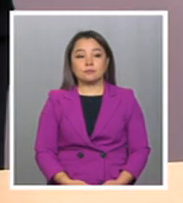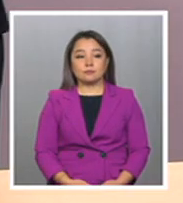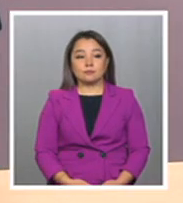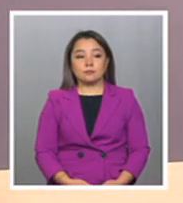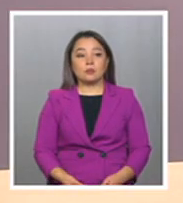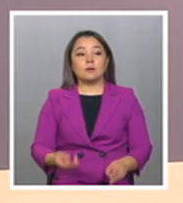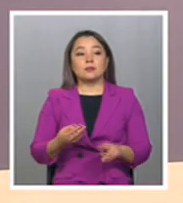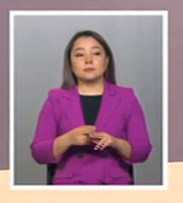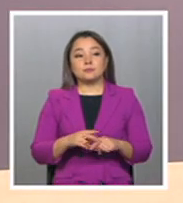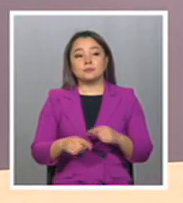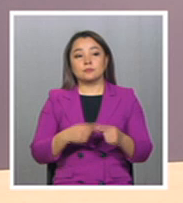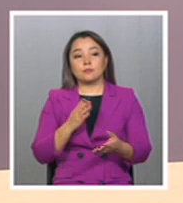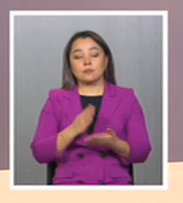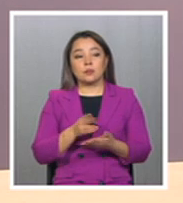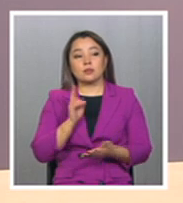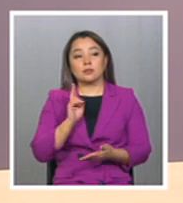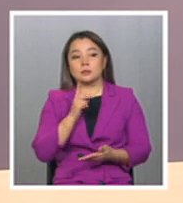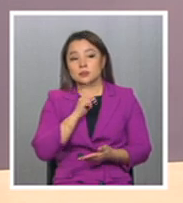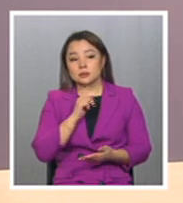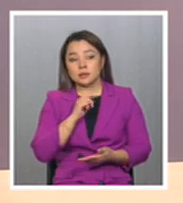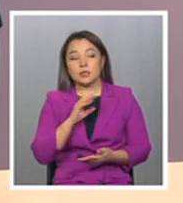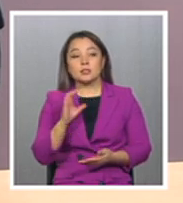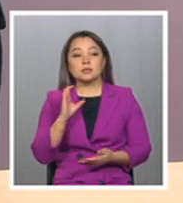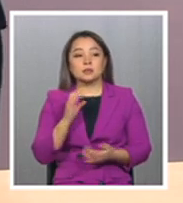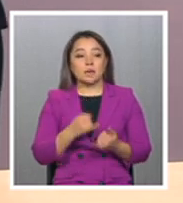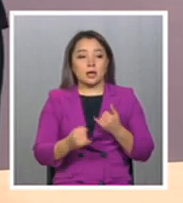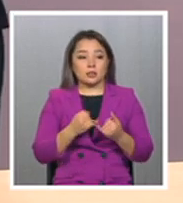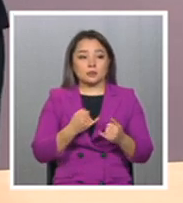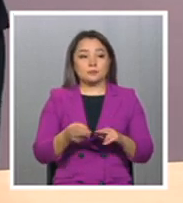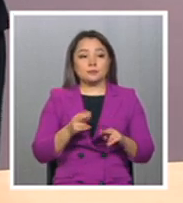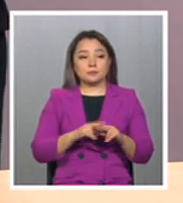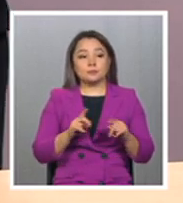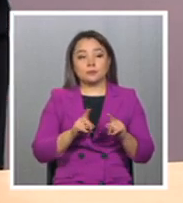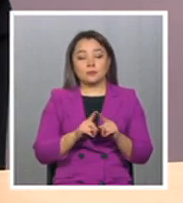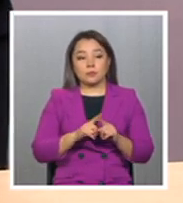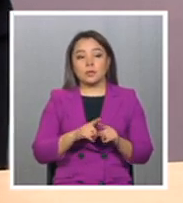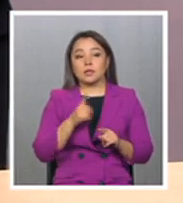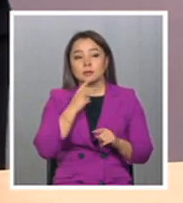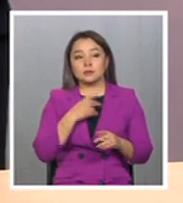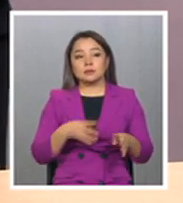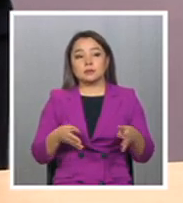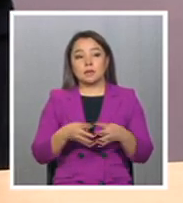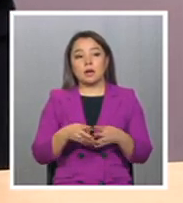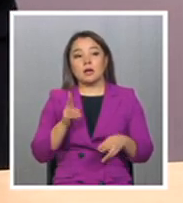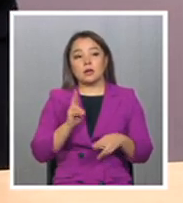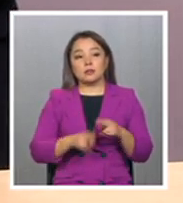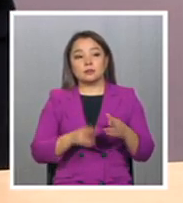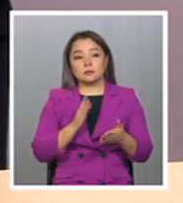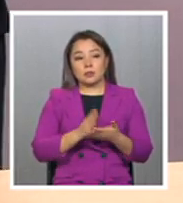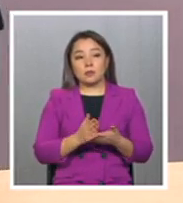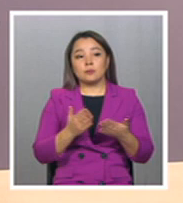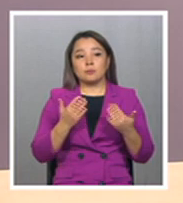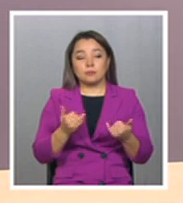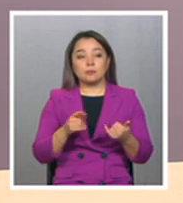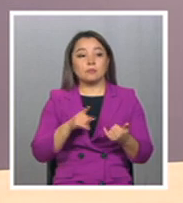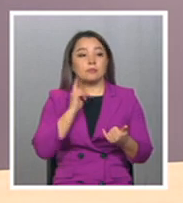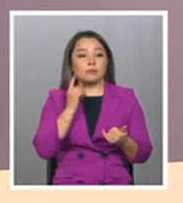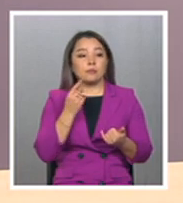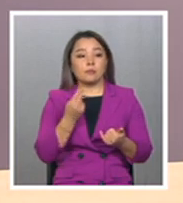Келесі нұсқа – қызыл сары. Қызыл түсті жұптастырып аяқтадық. Енді жасыл